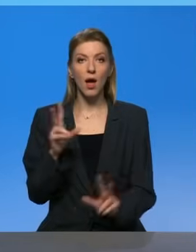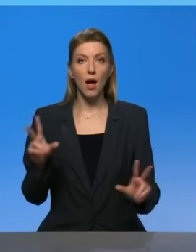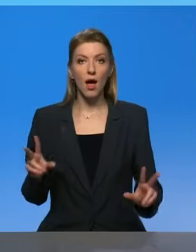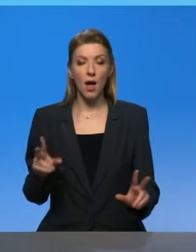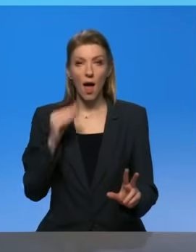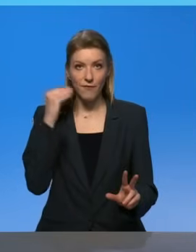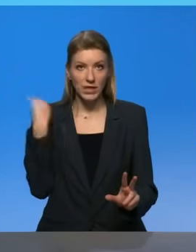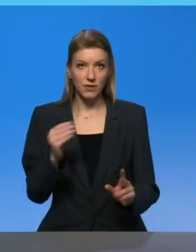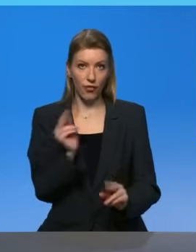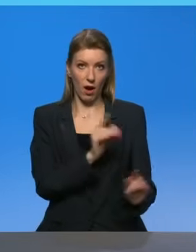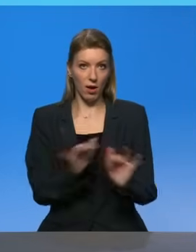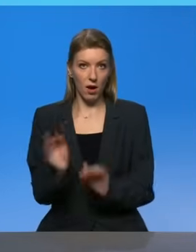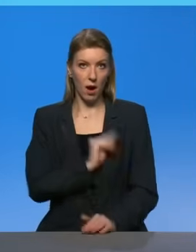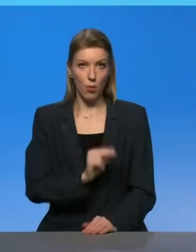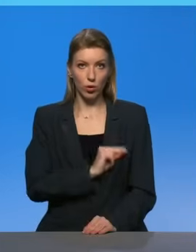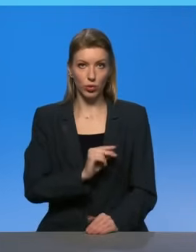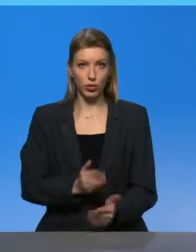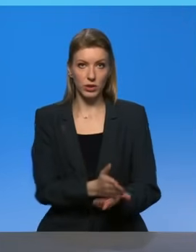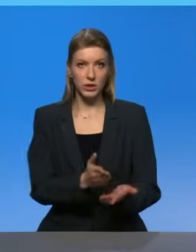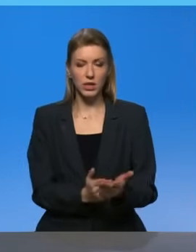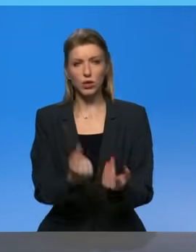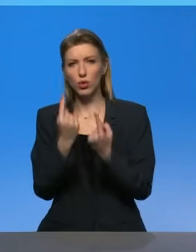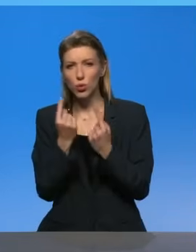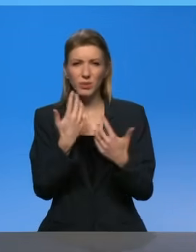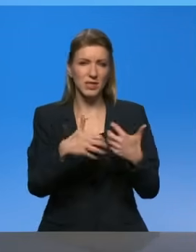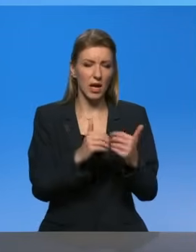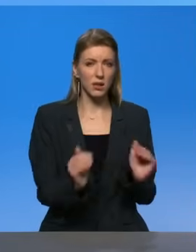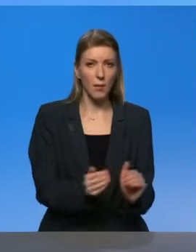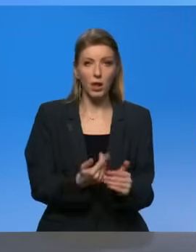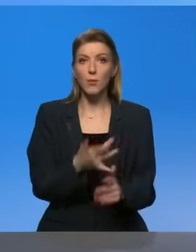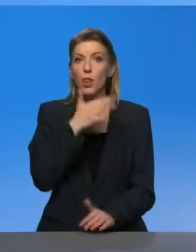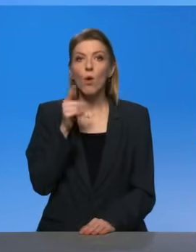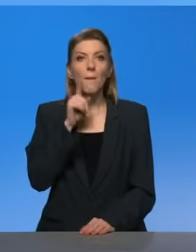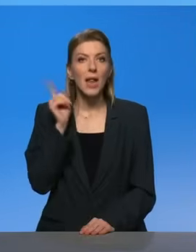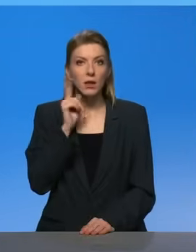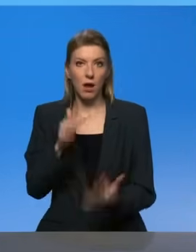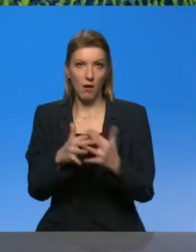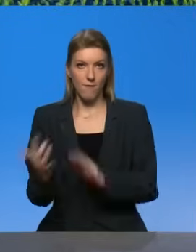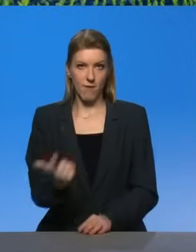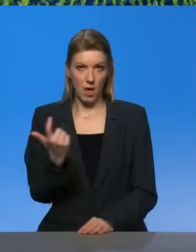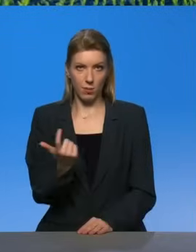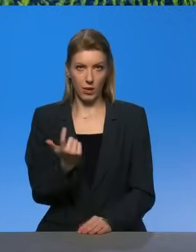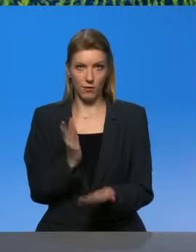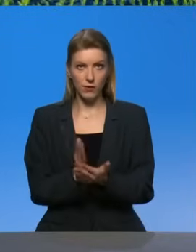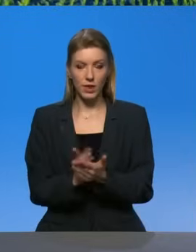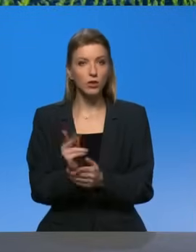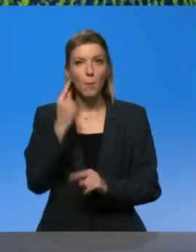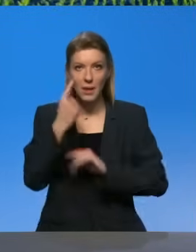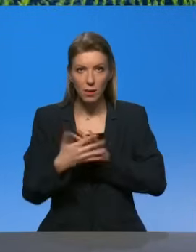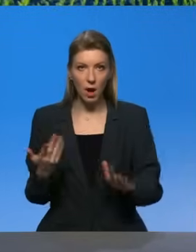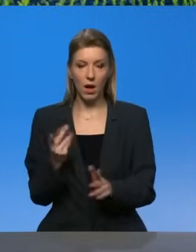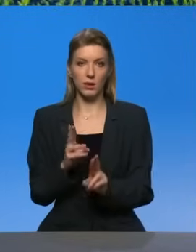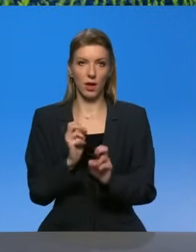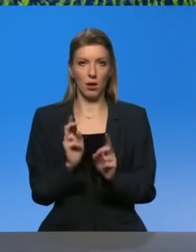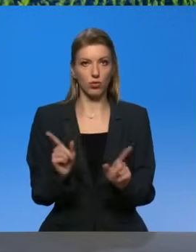сектор. И крупный, и средний, и фермеры. Молодые, очень много молодых фермеров пришло, которые прекрасно разбираются в себестоимости, прекрасно